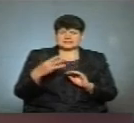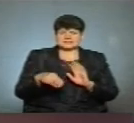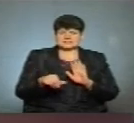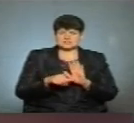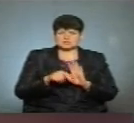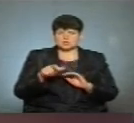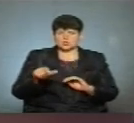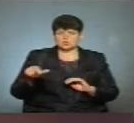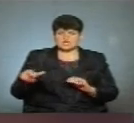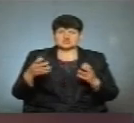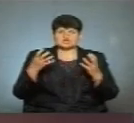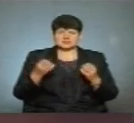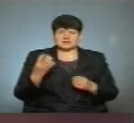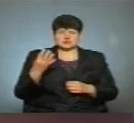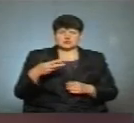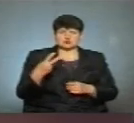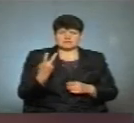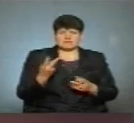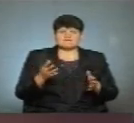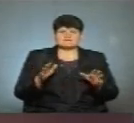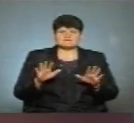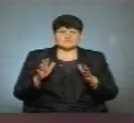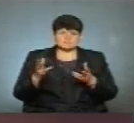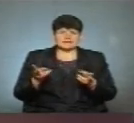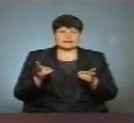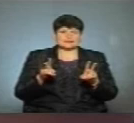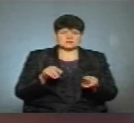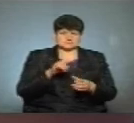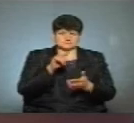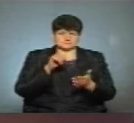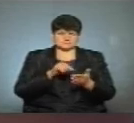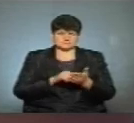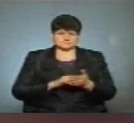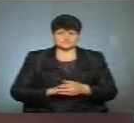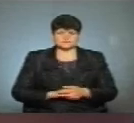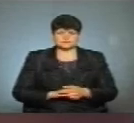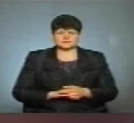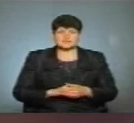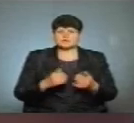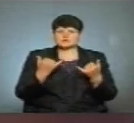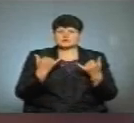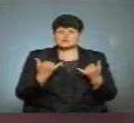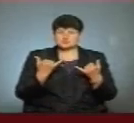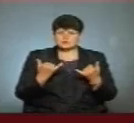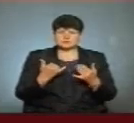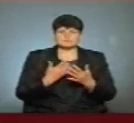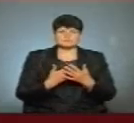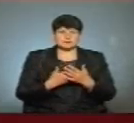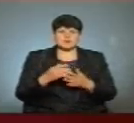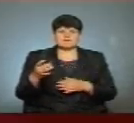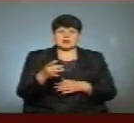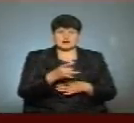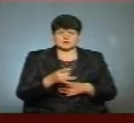7836 людей. Ще 42 випадки залишаються під підозрою, каже Володимир Паничев. На сьогодні статистика по